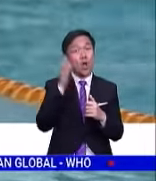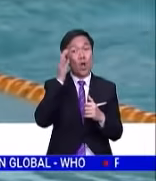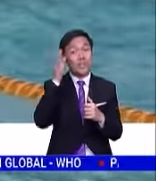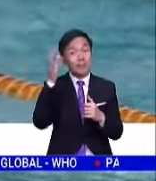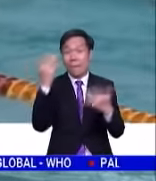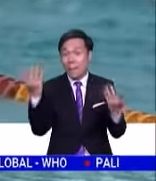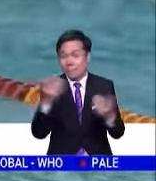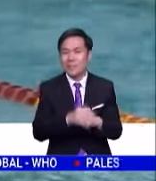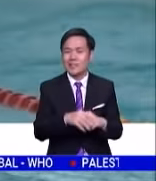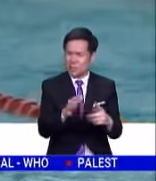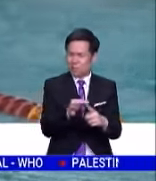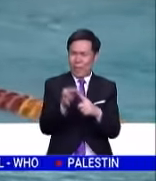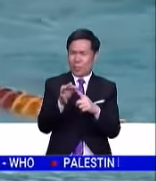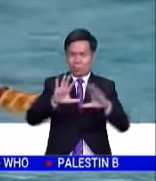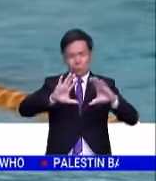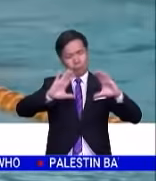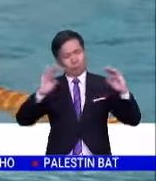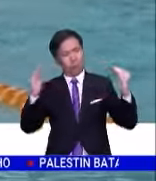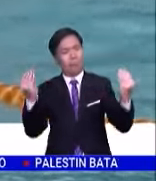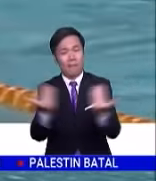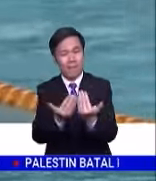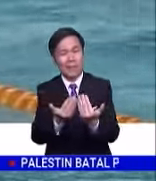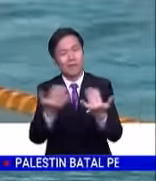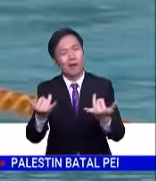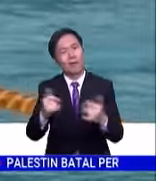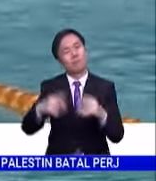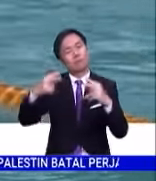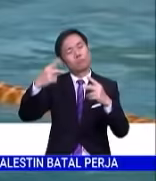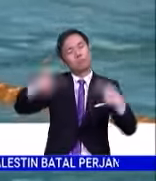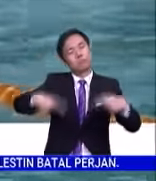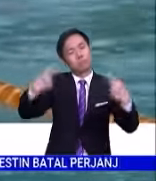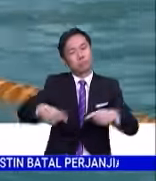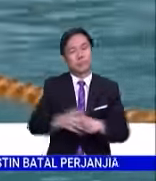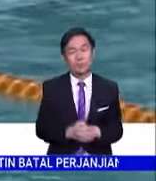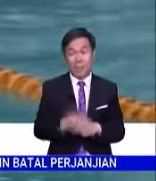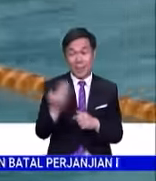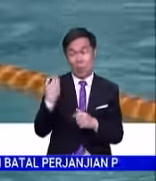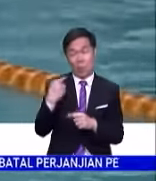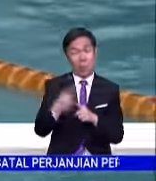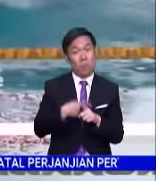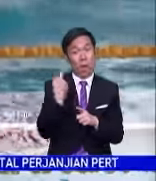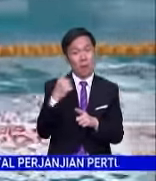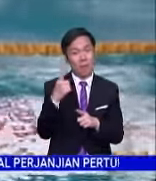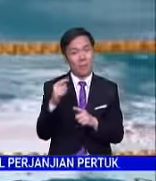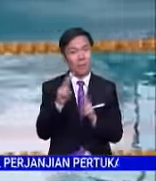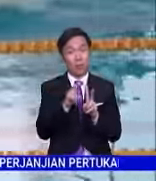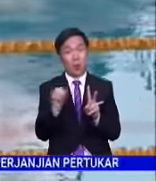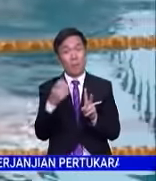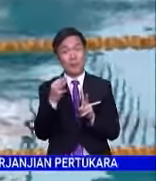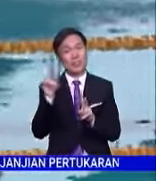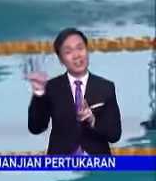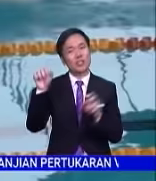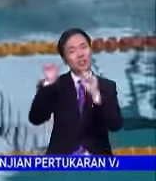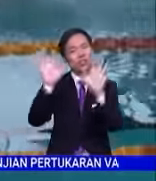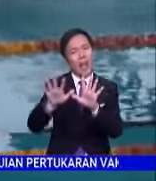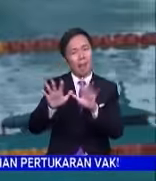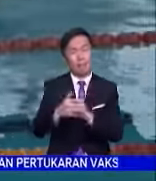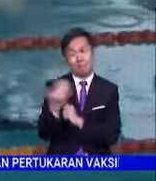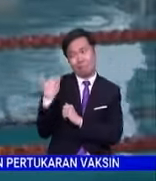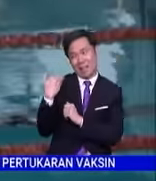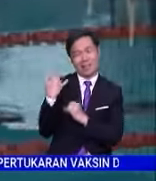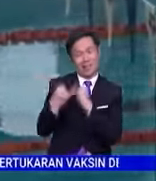gelembung sukan. Kali terakhir kejohanan renang Piala Presiden dianjurkan adalah pada November 2019 di Shah Alam,